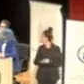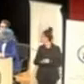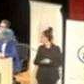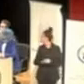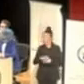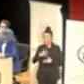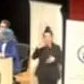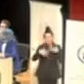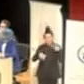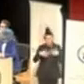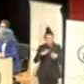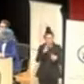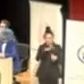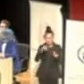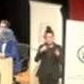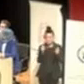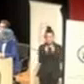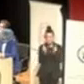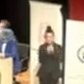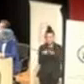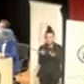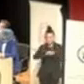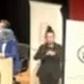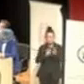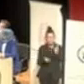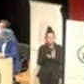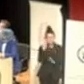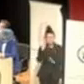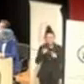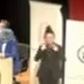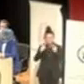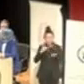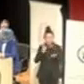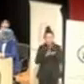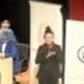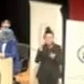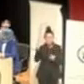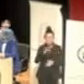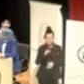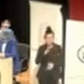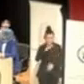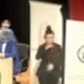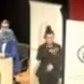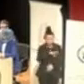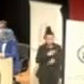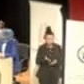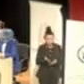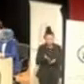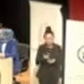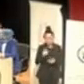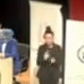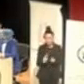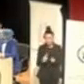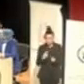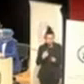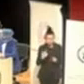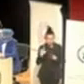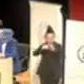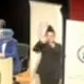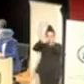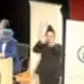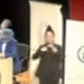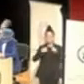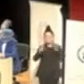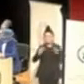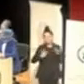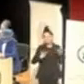Hep engeller birlikte aşılır diyerek elimizden gelen katkıyı maksimum seviyede vermeye